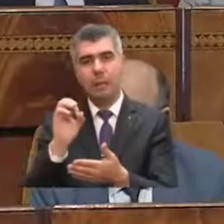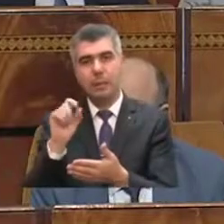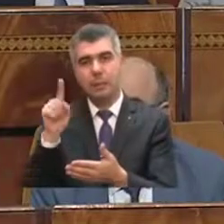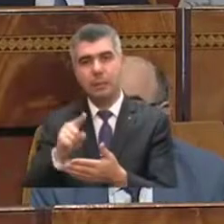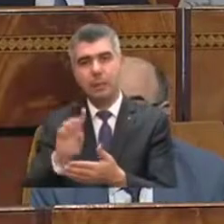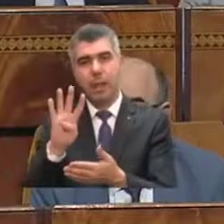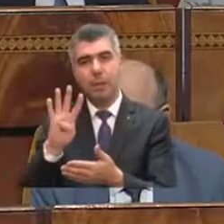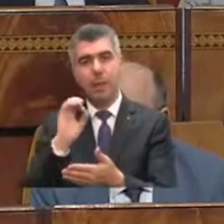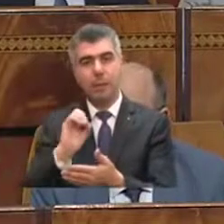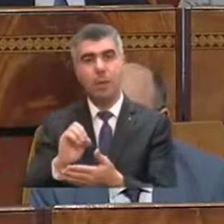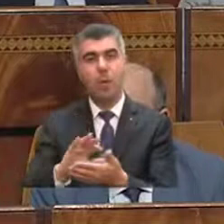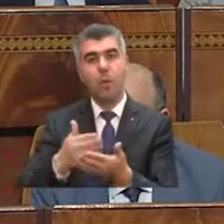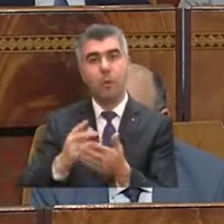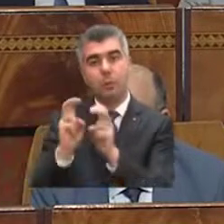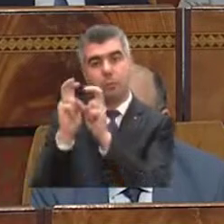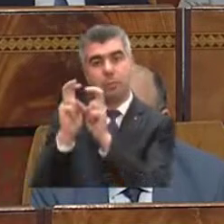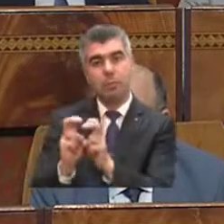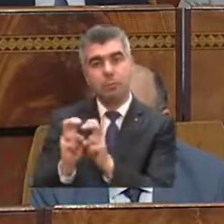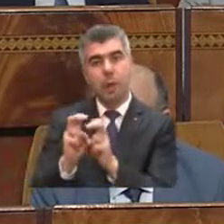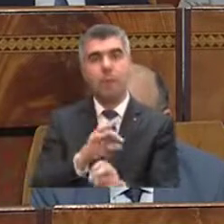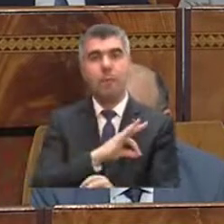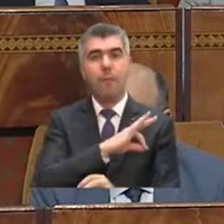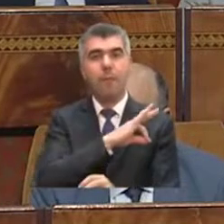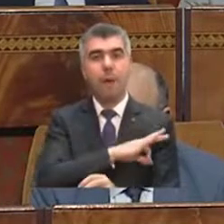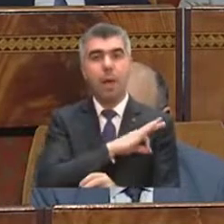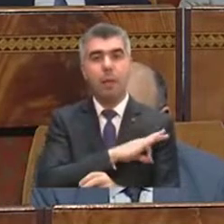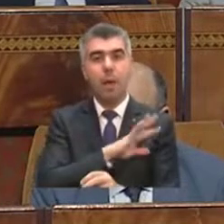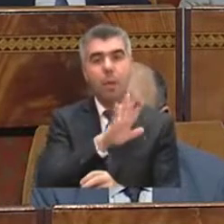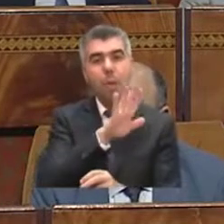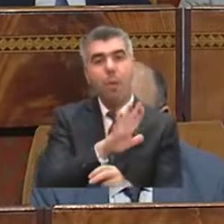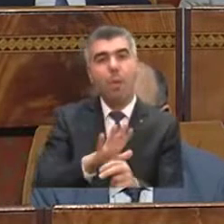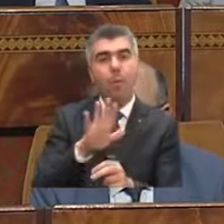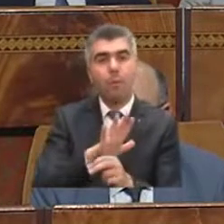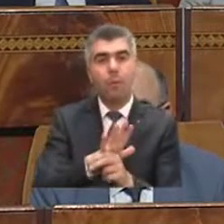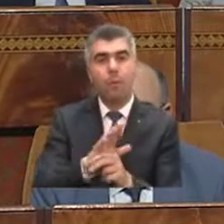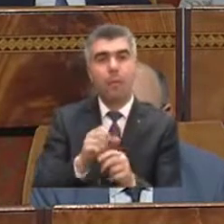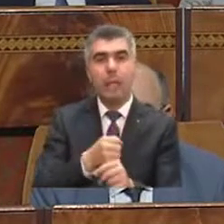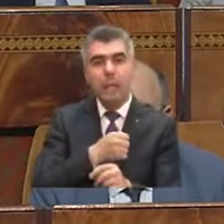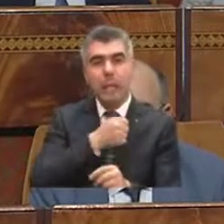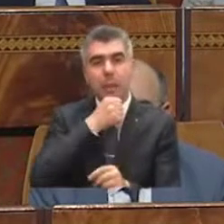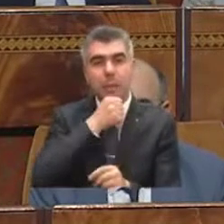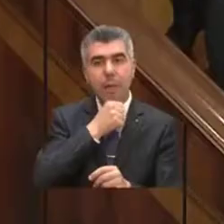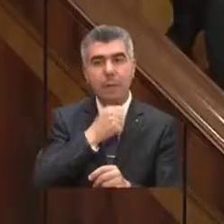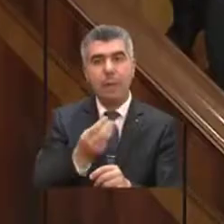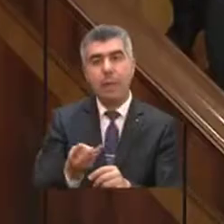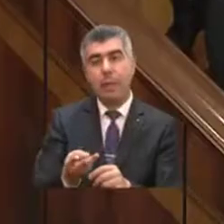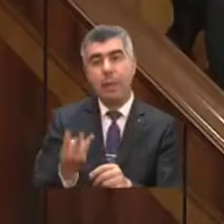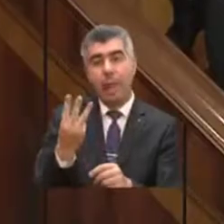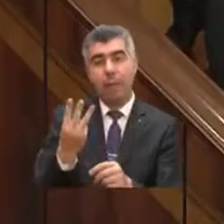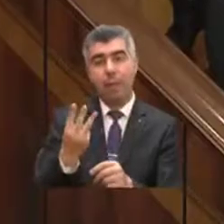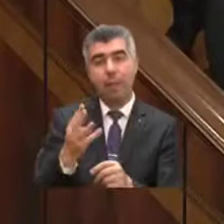بتخفيض شروط الاستفادة من معاش الشيخوخة من 3240 يوم إلى